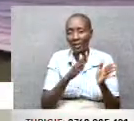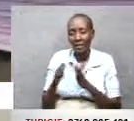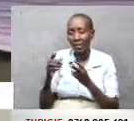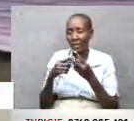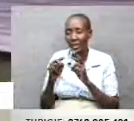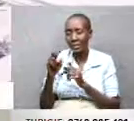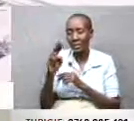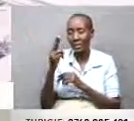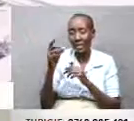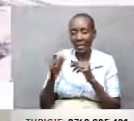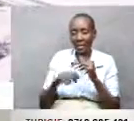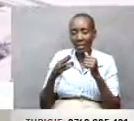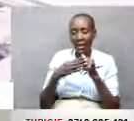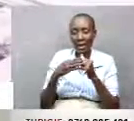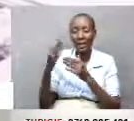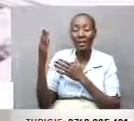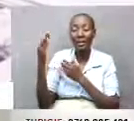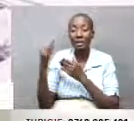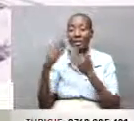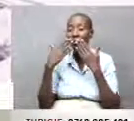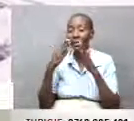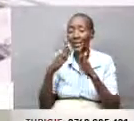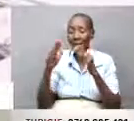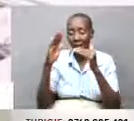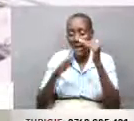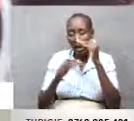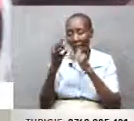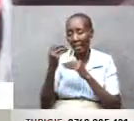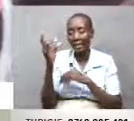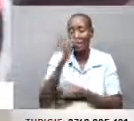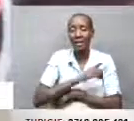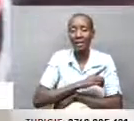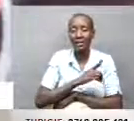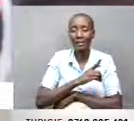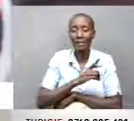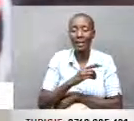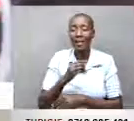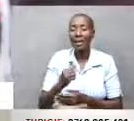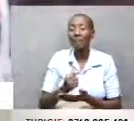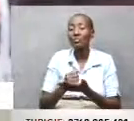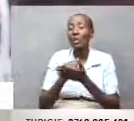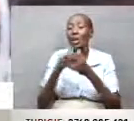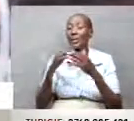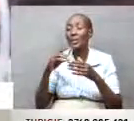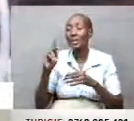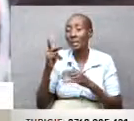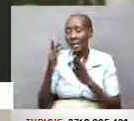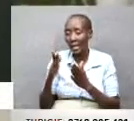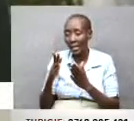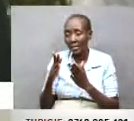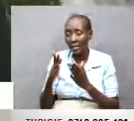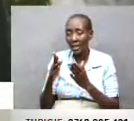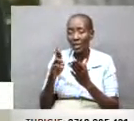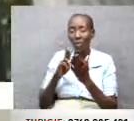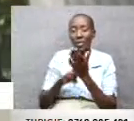2 mwezi huu na unatarajiwa kukamilishwa chini ya siku 30 zijazo na kuwezesha Wakenya waliofungiwa nje kushiriki awamu ya pili ya